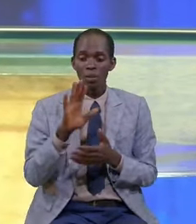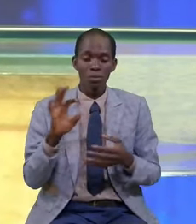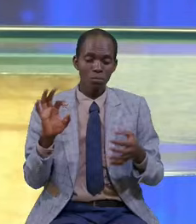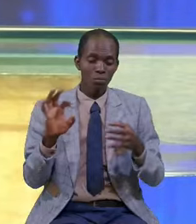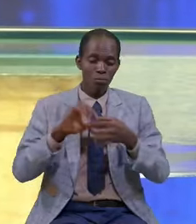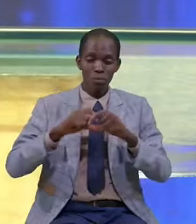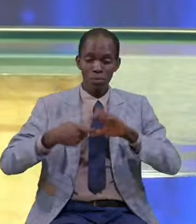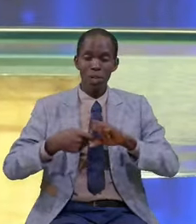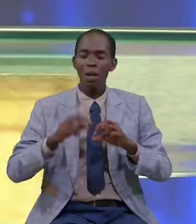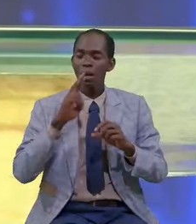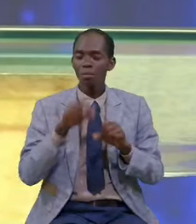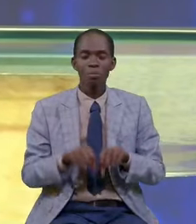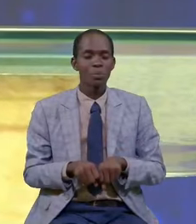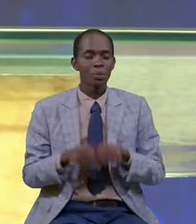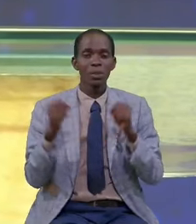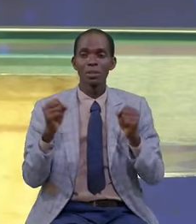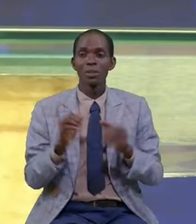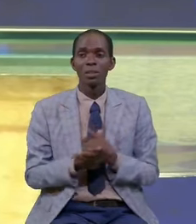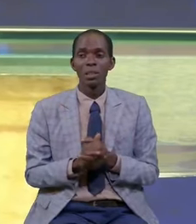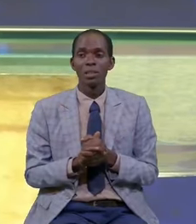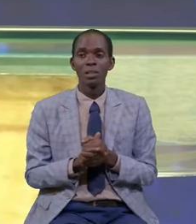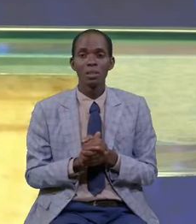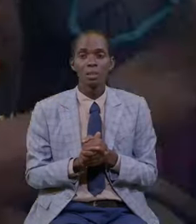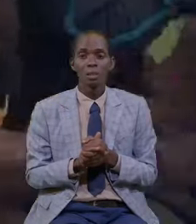Les liens sont brisés.